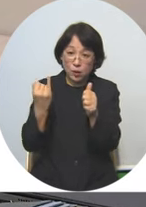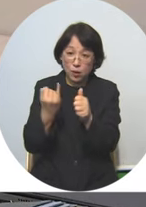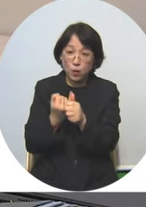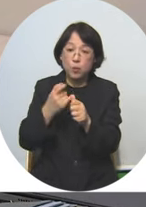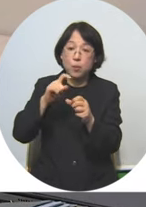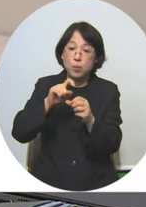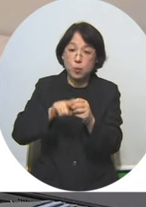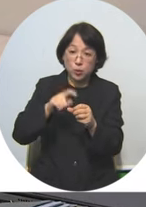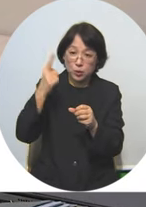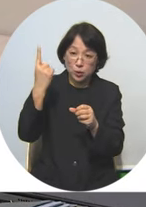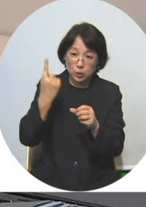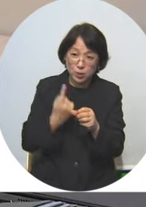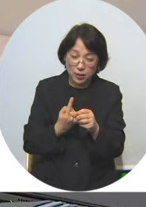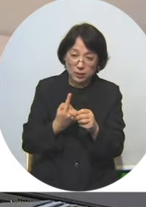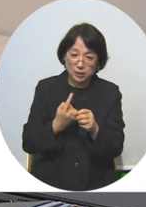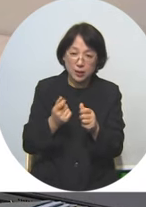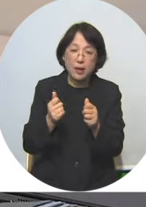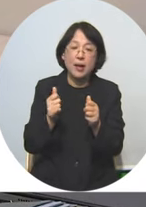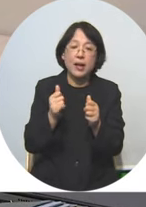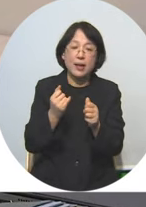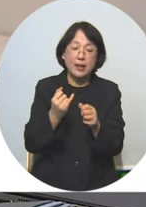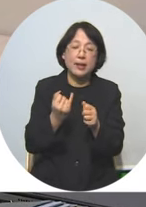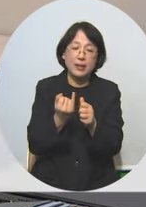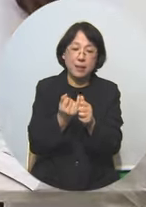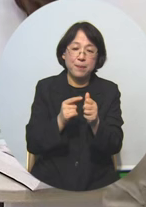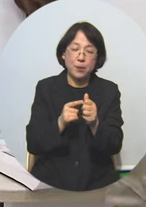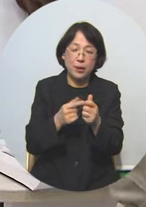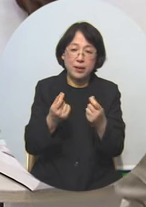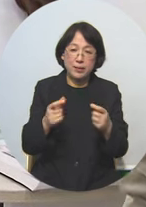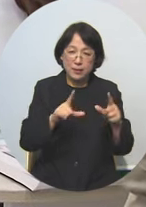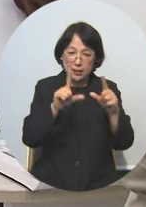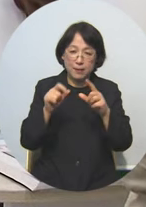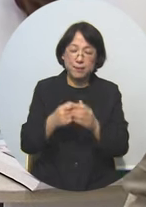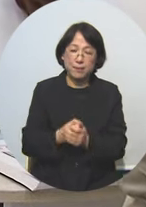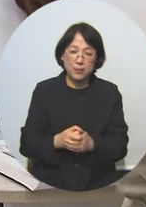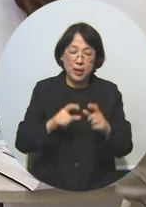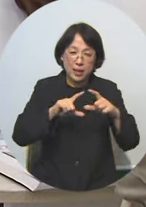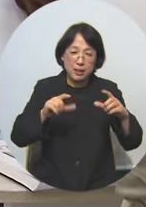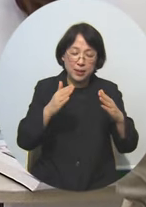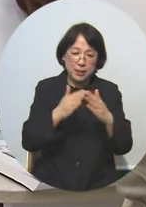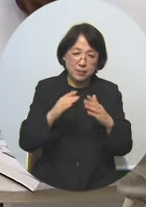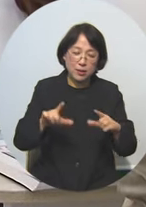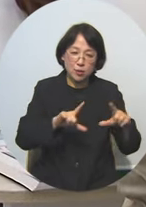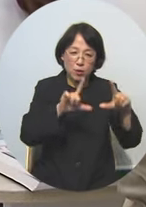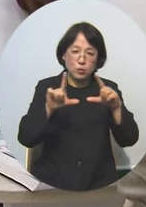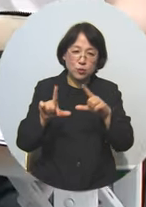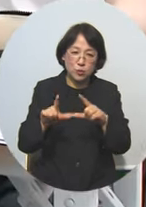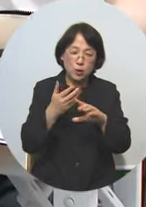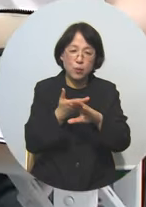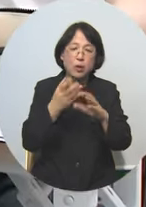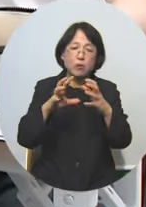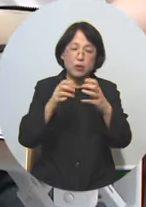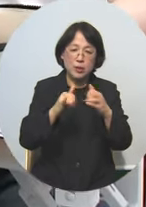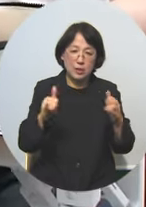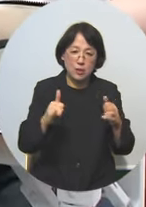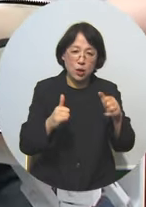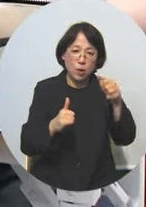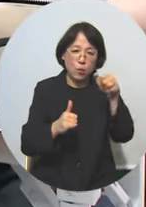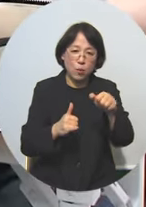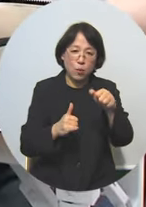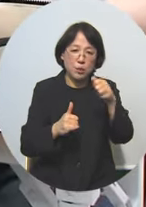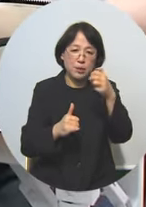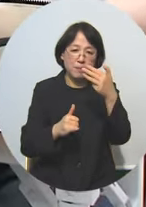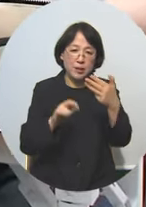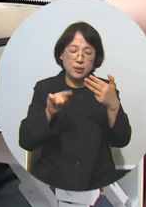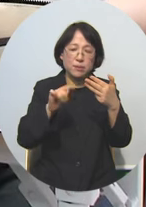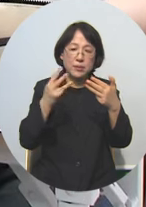이민자로서 남편과 같이 살고 있습니다. 일반 주택에서 거주하는 외국인이 58.3%로